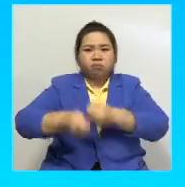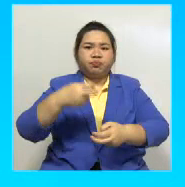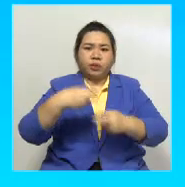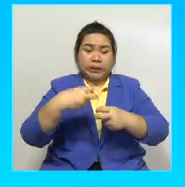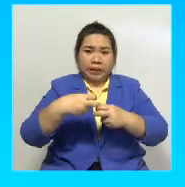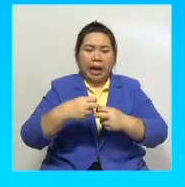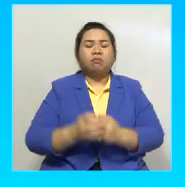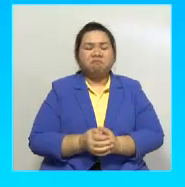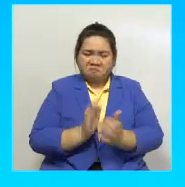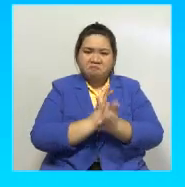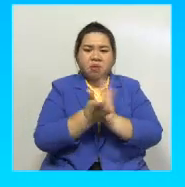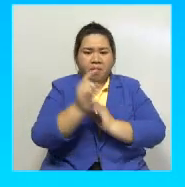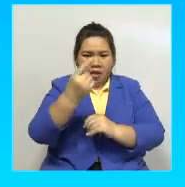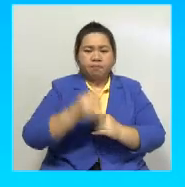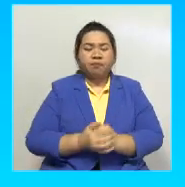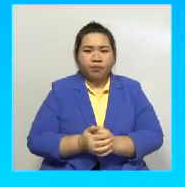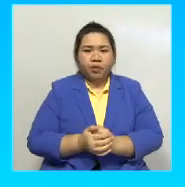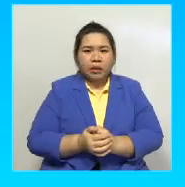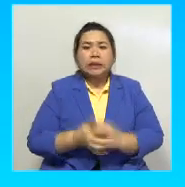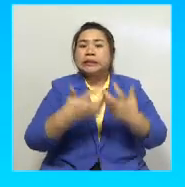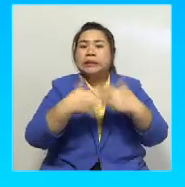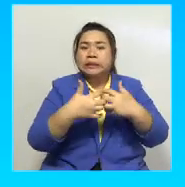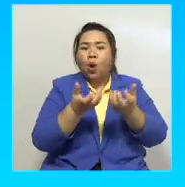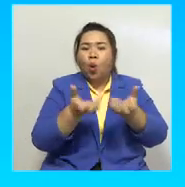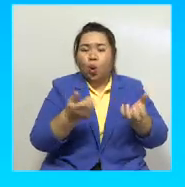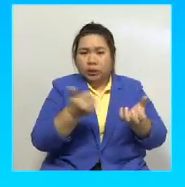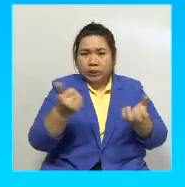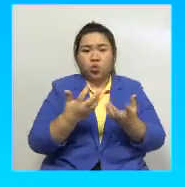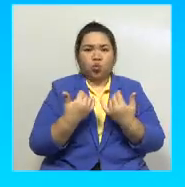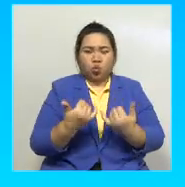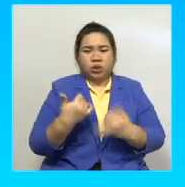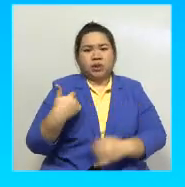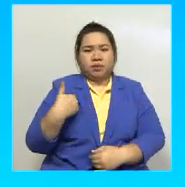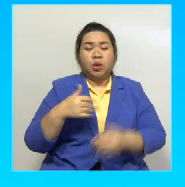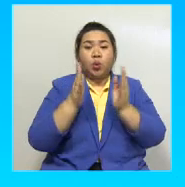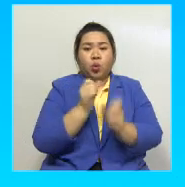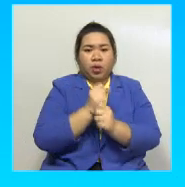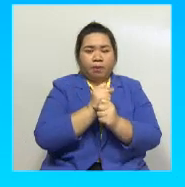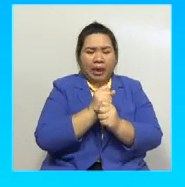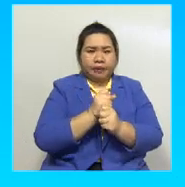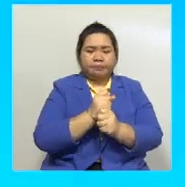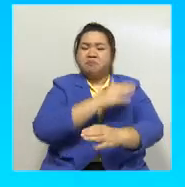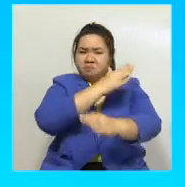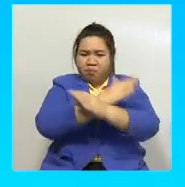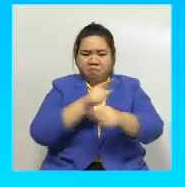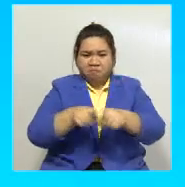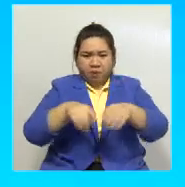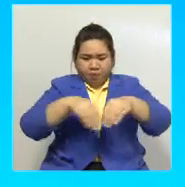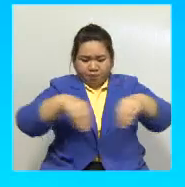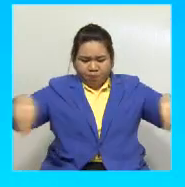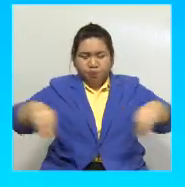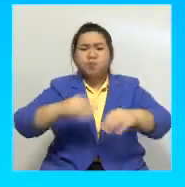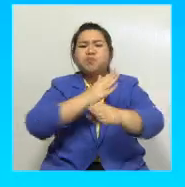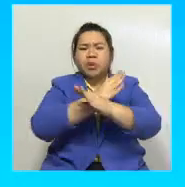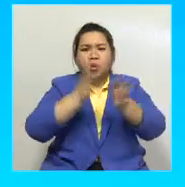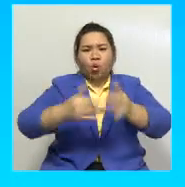ากลำบากจึงต้องปรับแผนใหม่นะครับโดยการใช้เครื่องมืออื่นและสำหรับวันนี้นะครับทางเจ้าหน้าที่ก็สั่งปิดชายหาดในหาดไปแล้วนะ